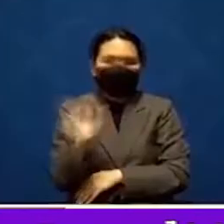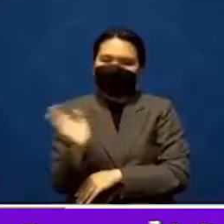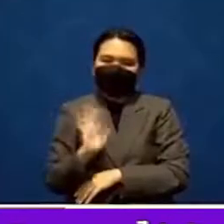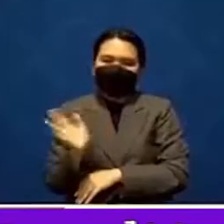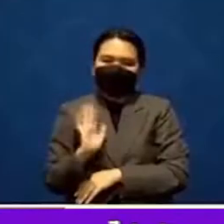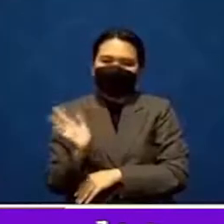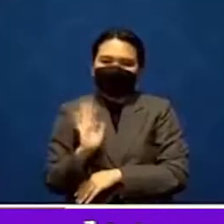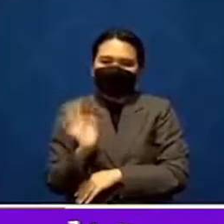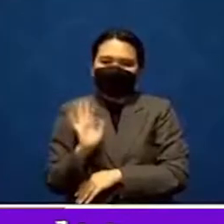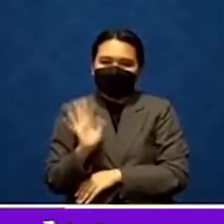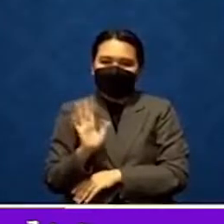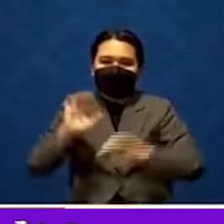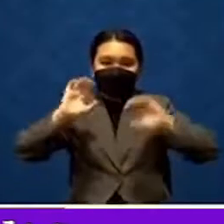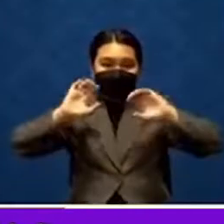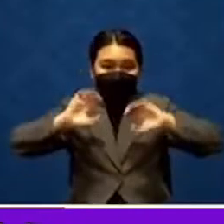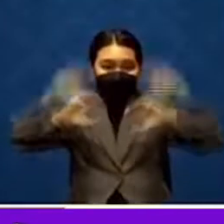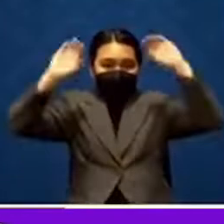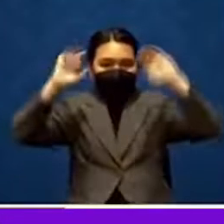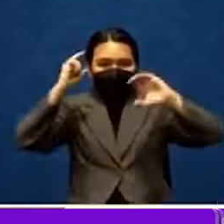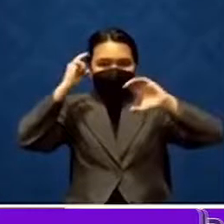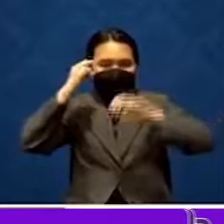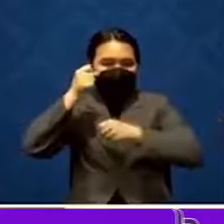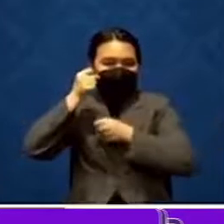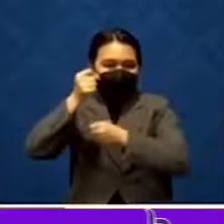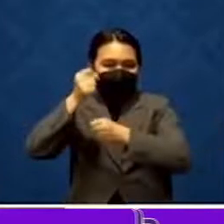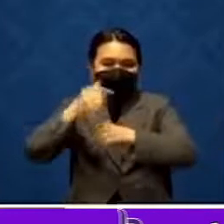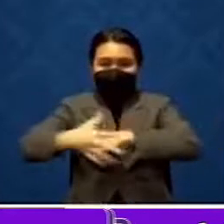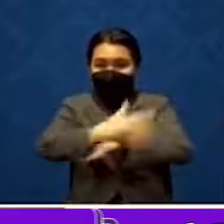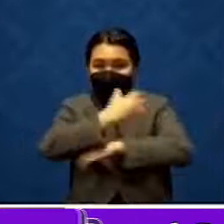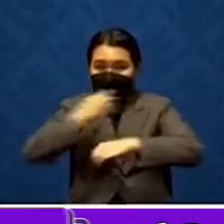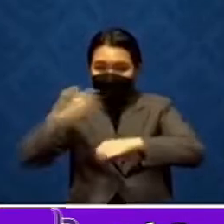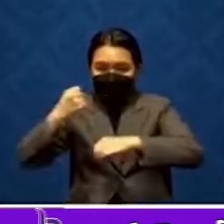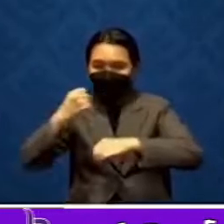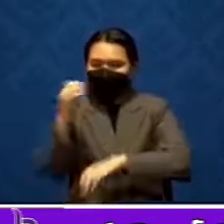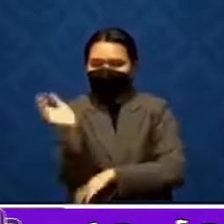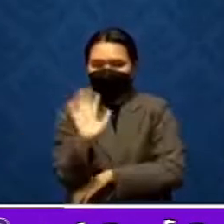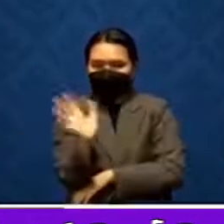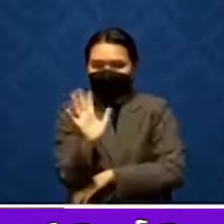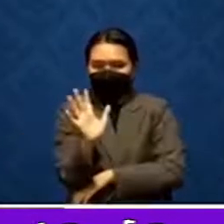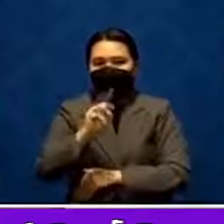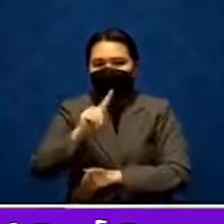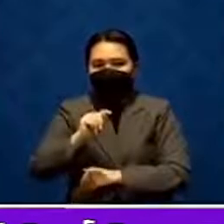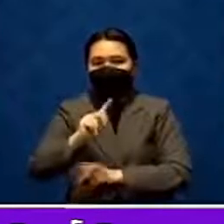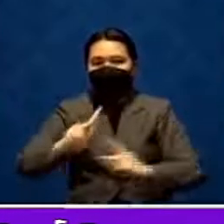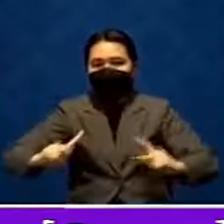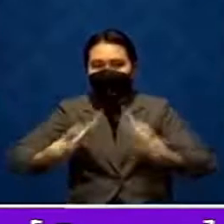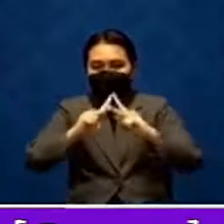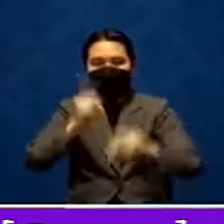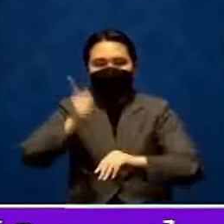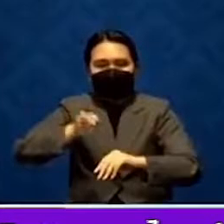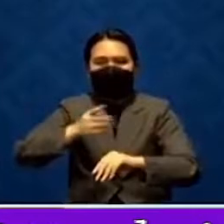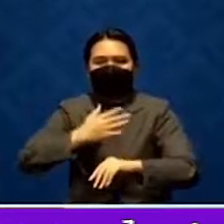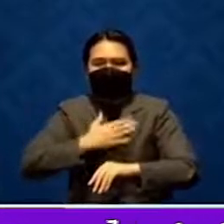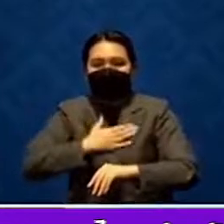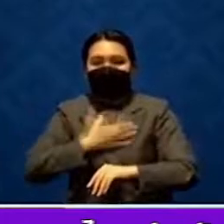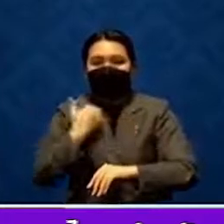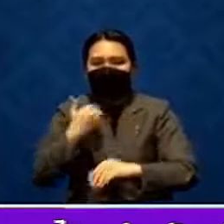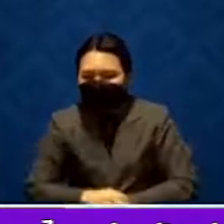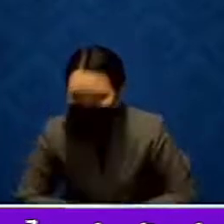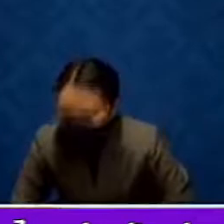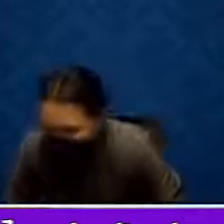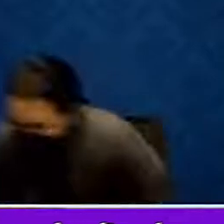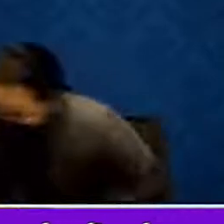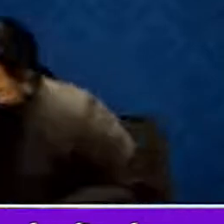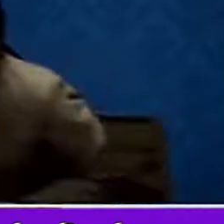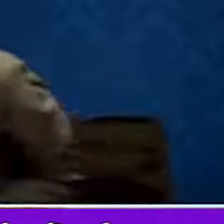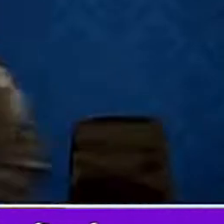รัฐบาลนี้ไม่ได้มองม็อบเกษตรกรเป็นการเมืองแล้วก็ได้ลงไปแก้ปัญหาเราจัดตั้งกองทุนฟื้นฟูขึ้นมาแล้ว